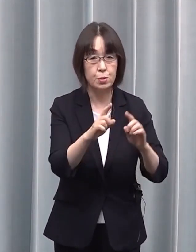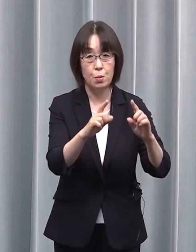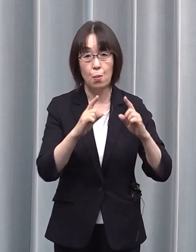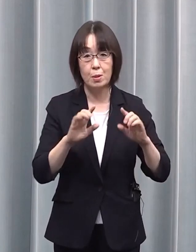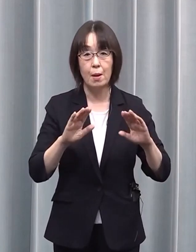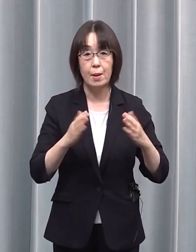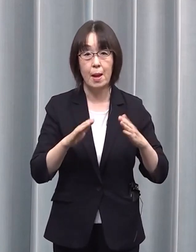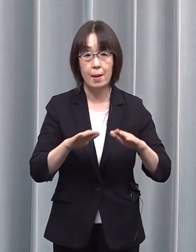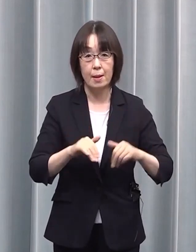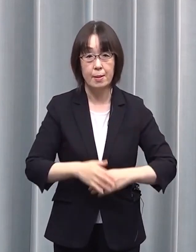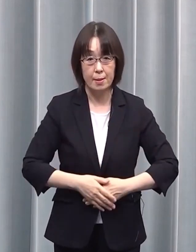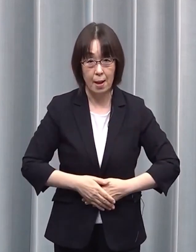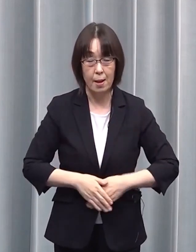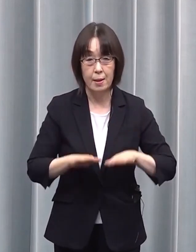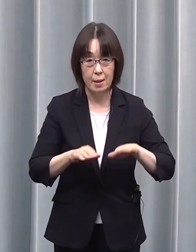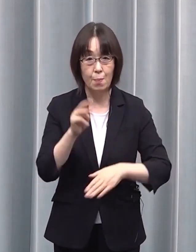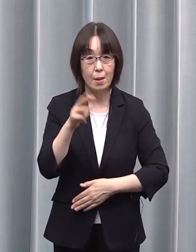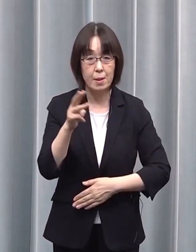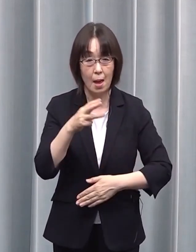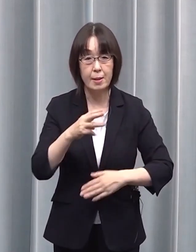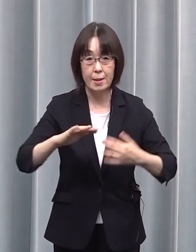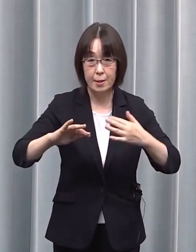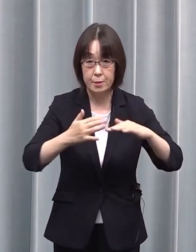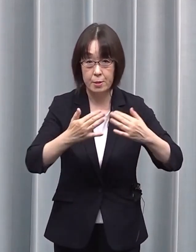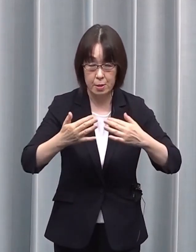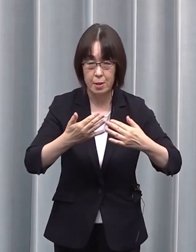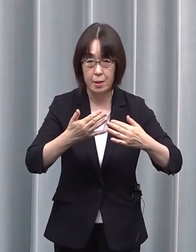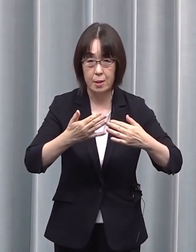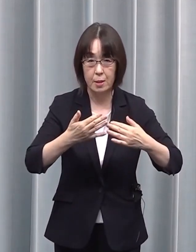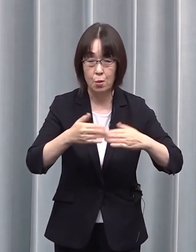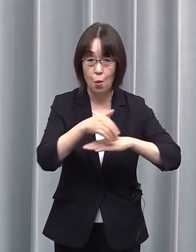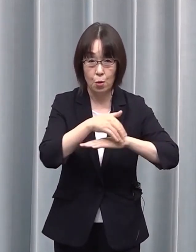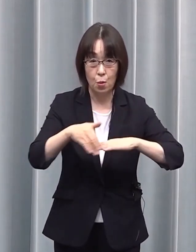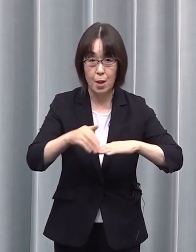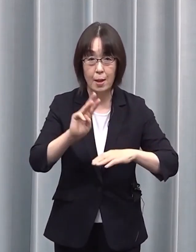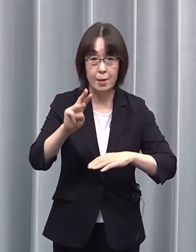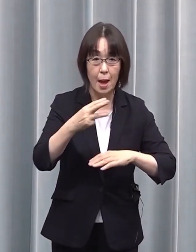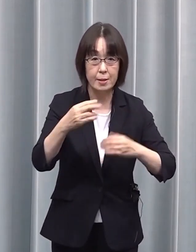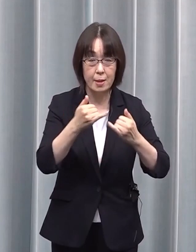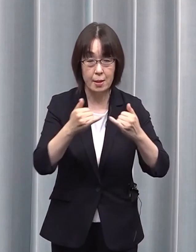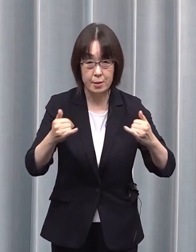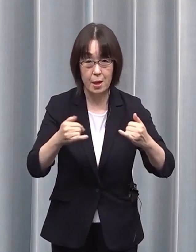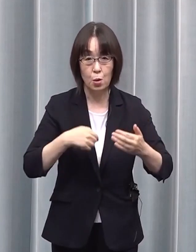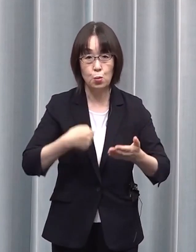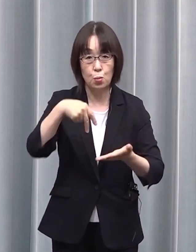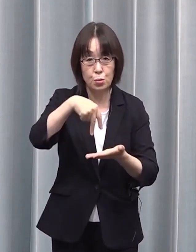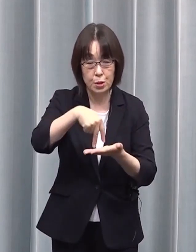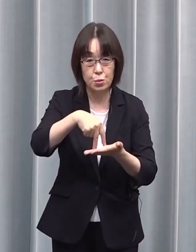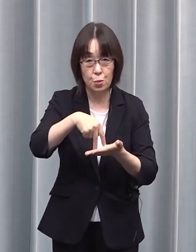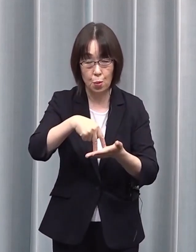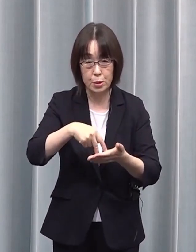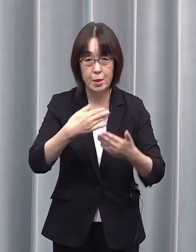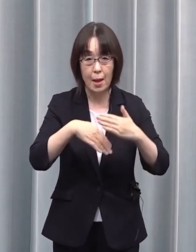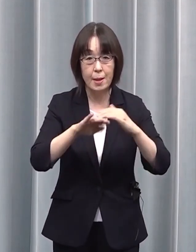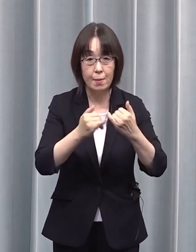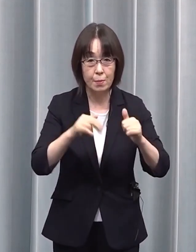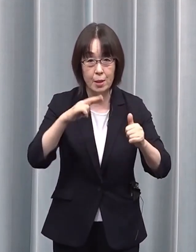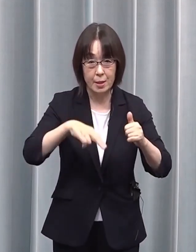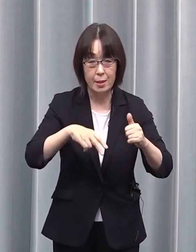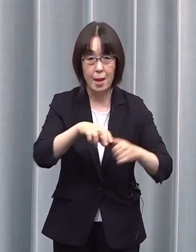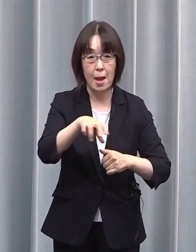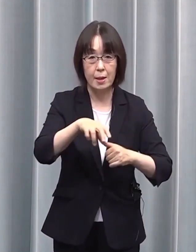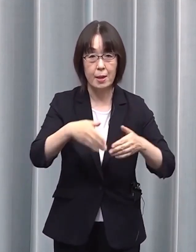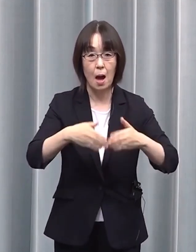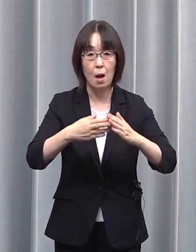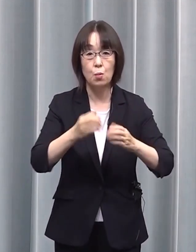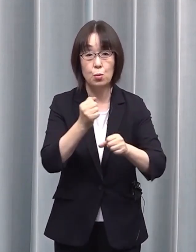が、今参院で審議がこれからやっていく第三者の独立した難民認定機関を作り、その上